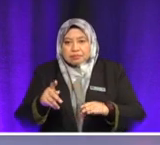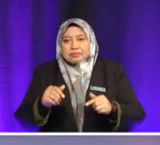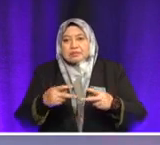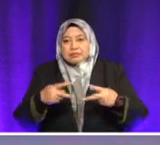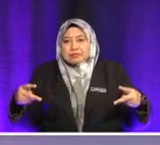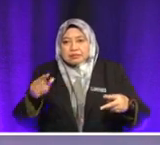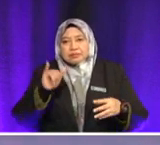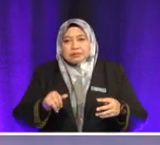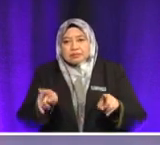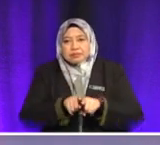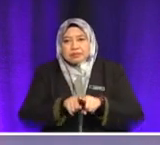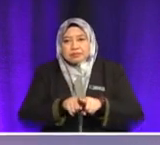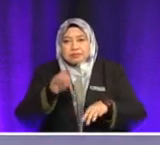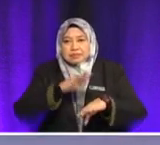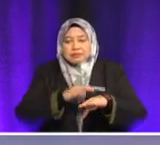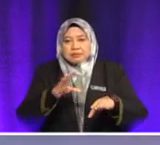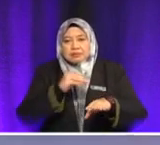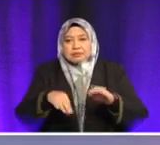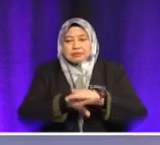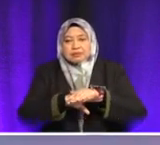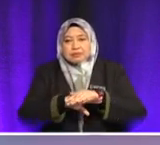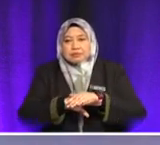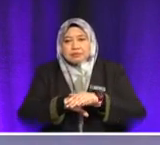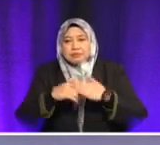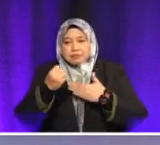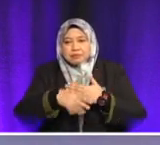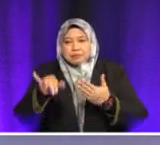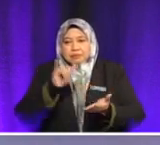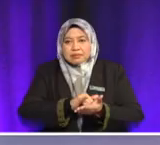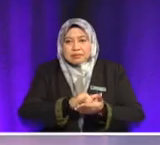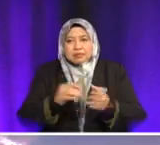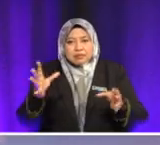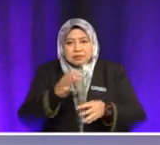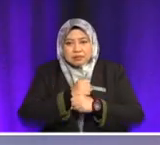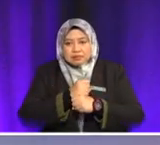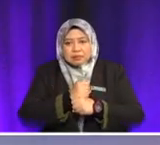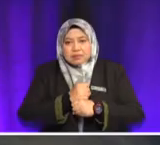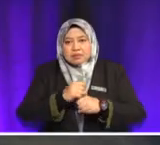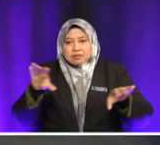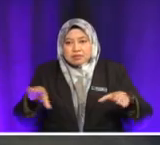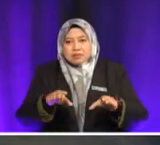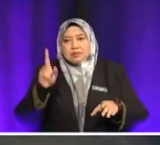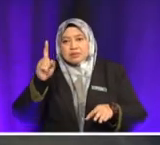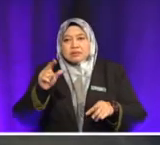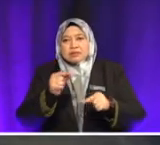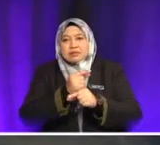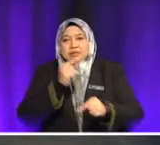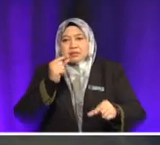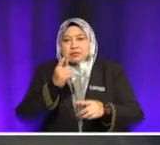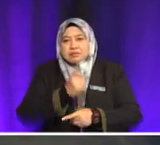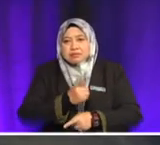Oke tas bawah dan pas sudah dapat satu garis lurus